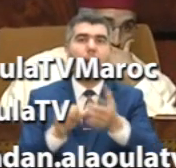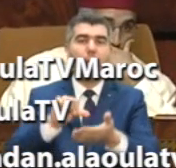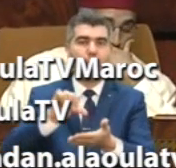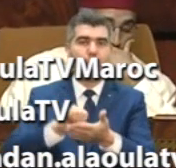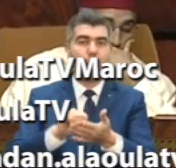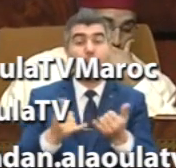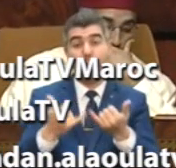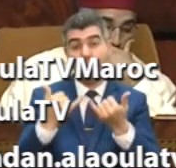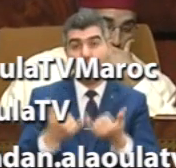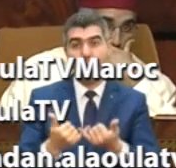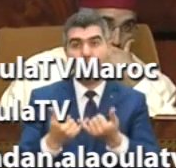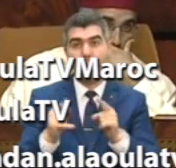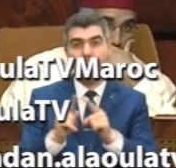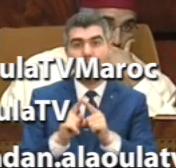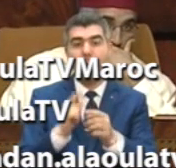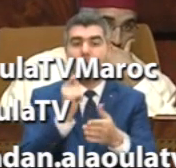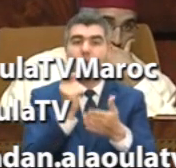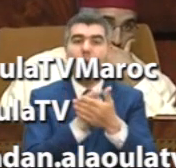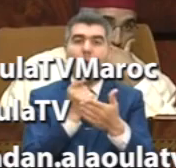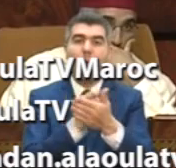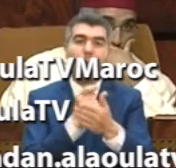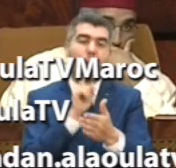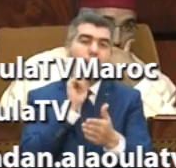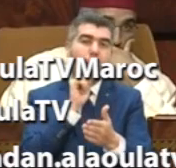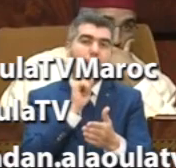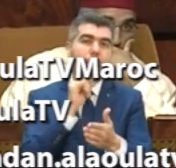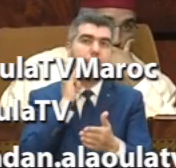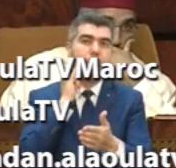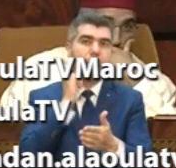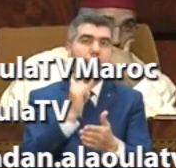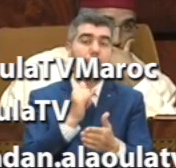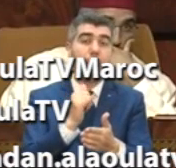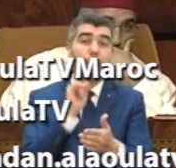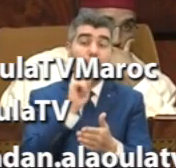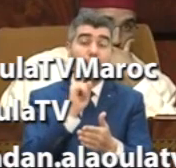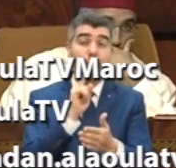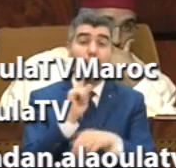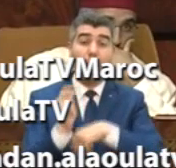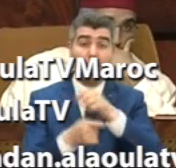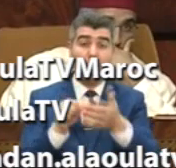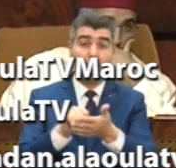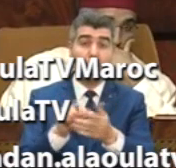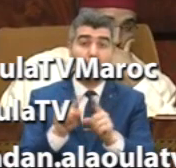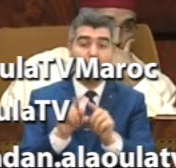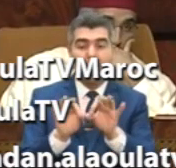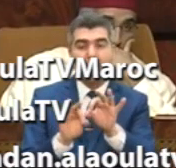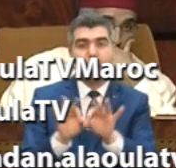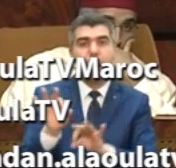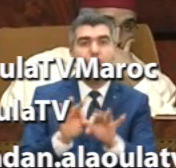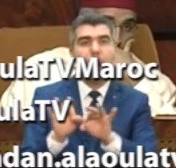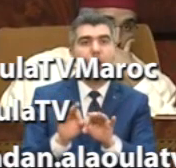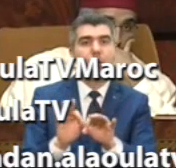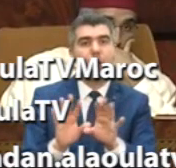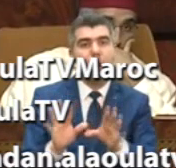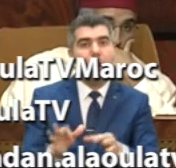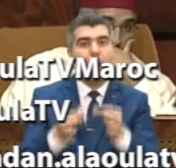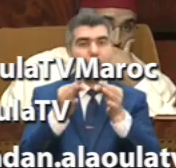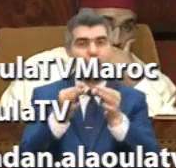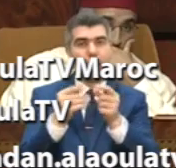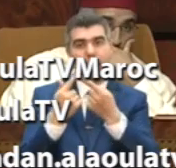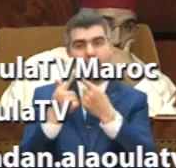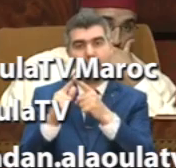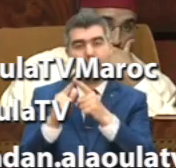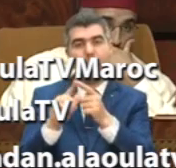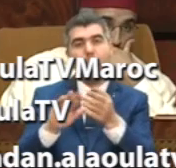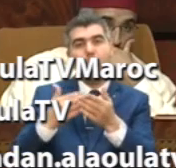بالإضافة للمطالب النسائية النمطية، اليوم المرأة القروية تحتاج لإجراءات تدبيرية